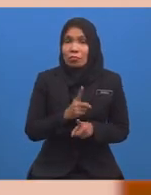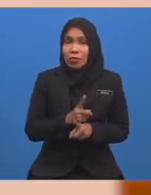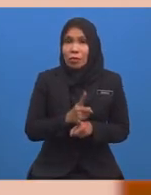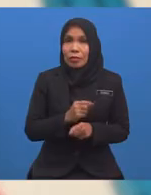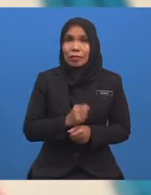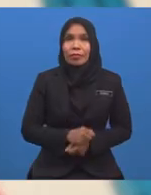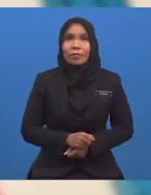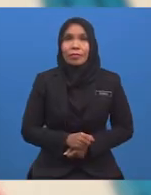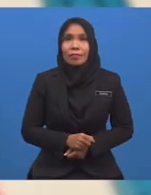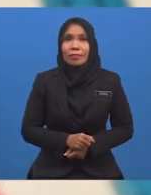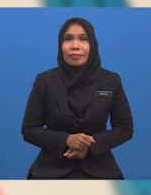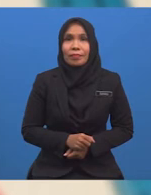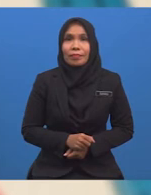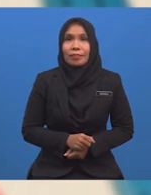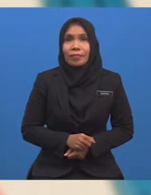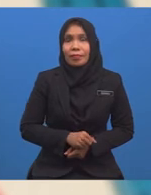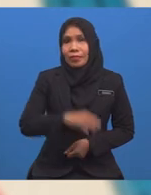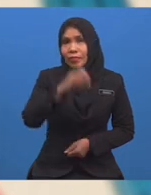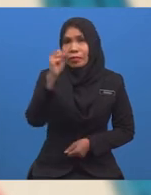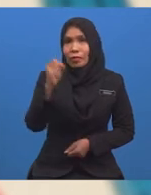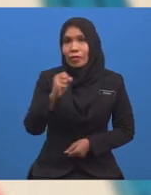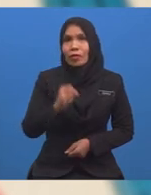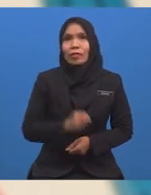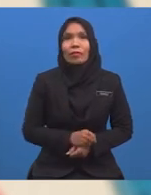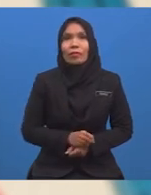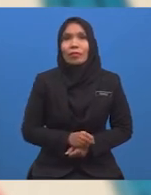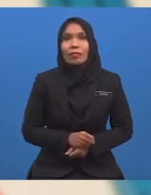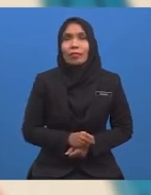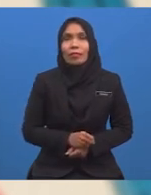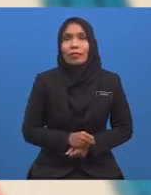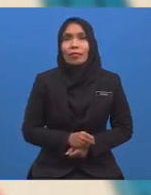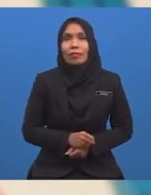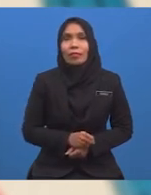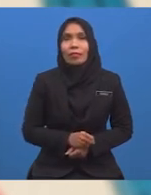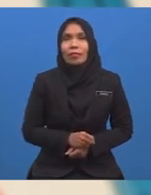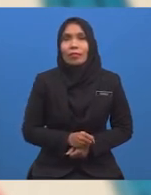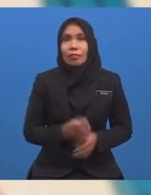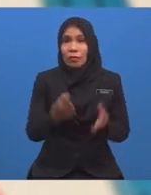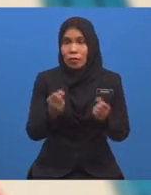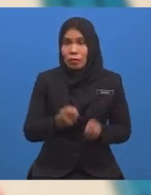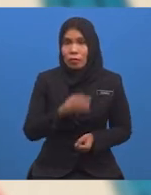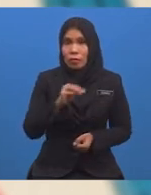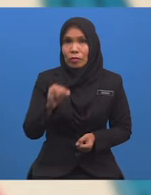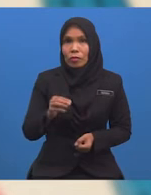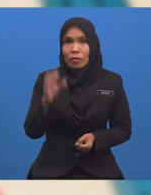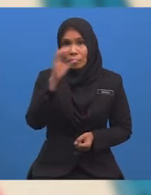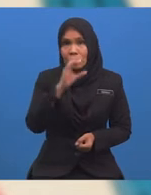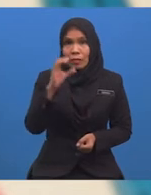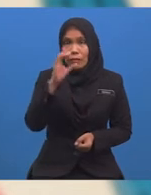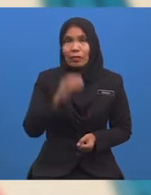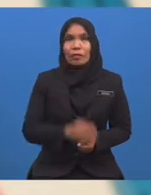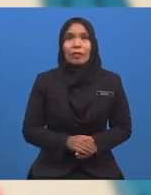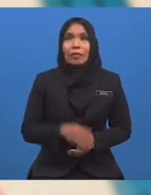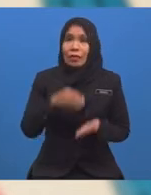meminta murid-murid mencari nisbah rama-rama kepada burung